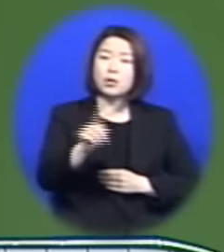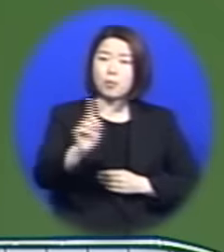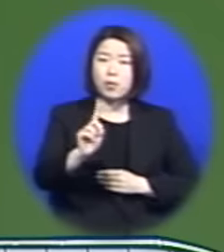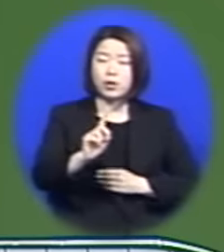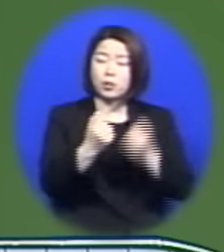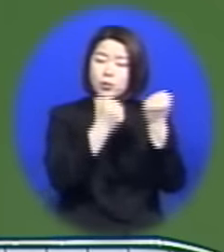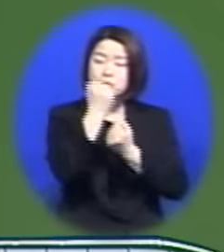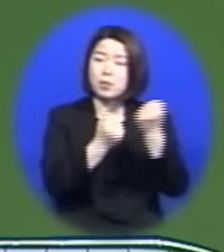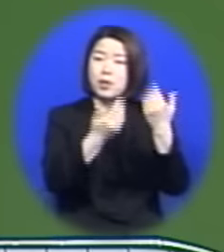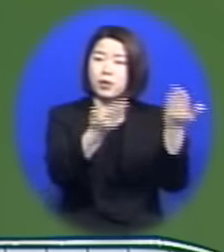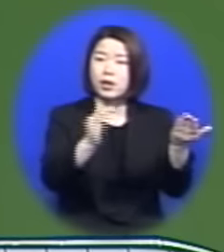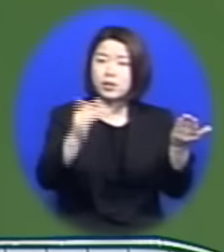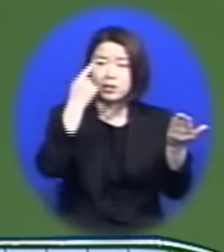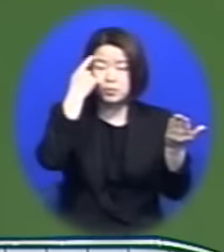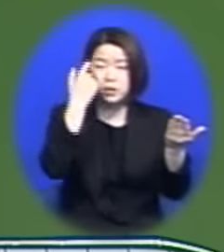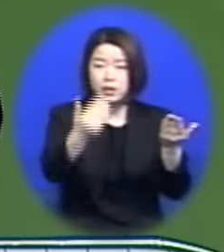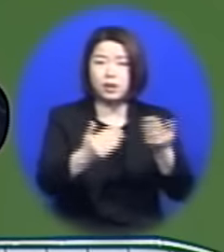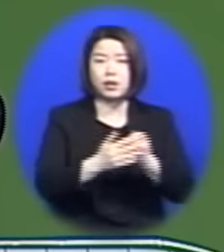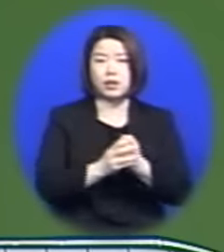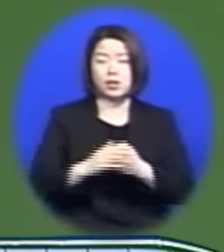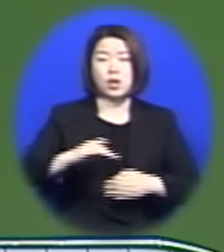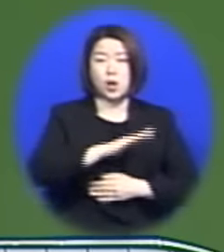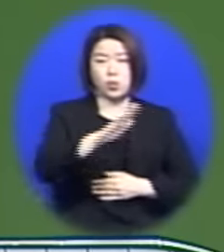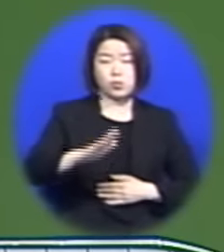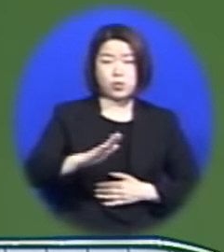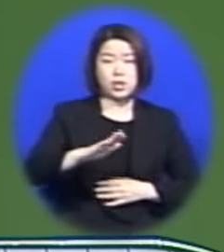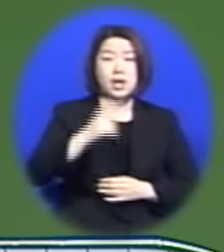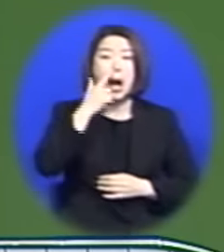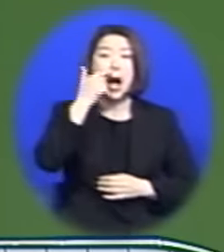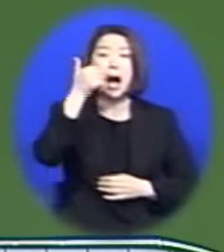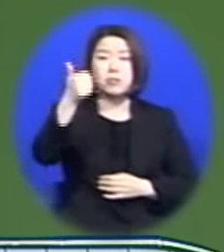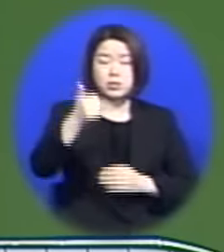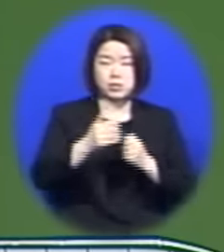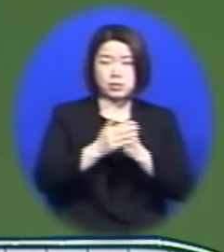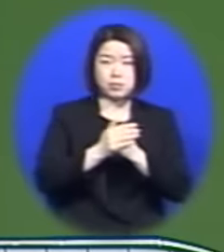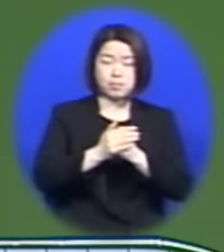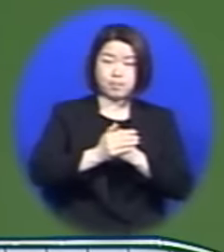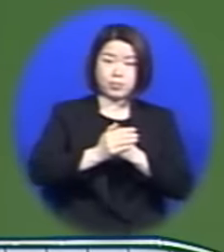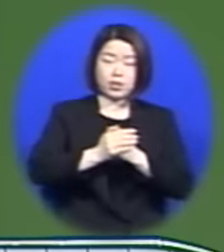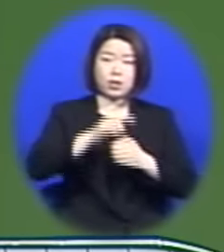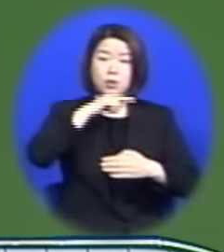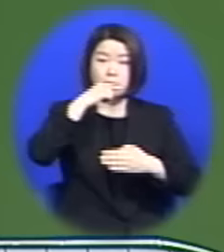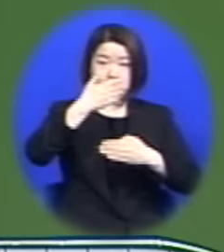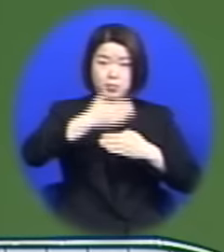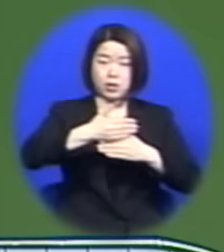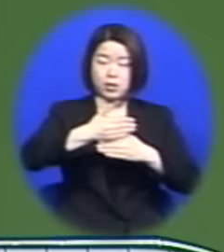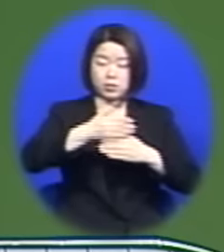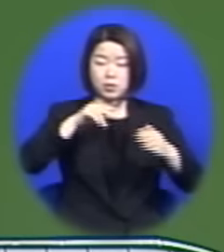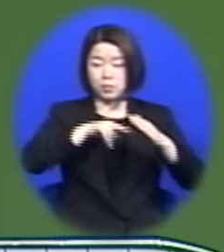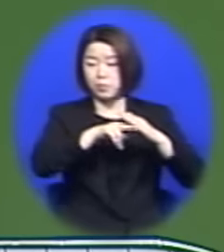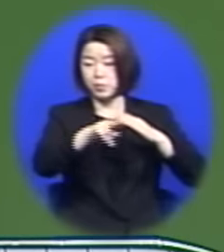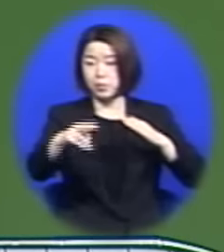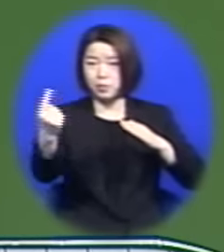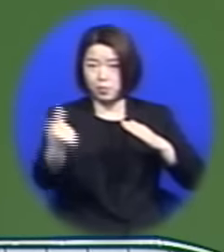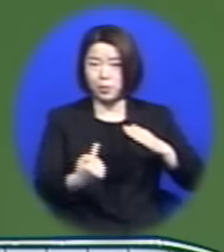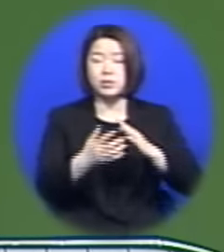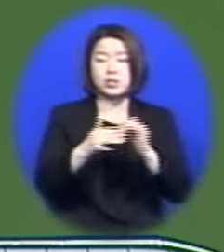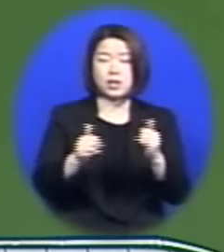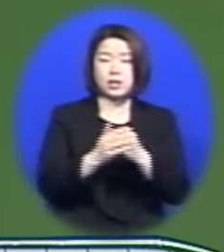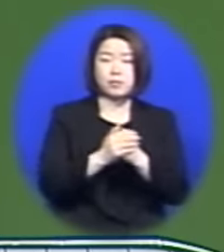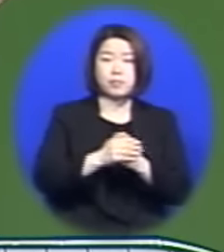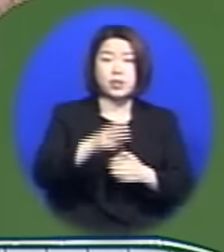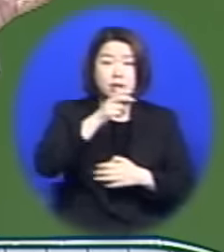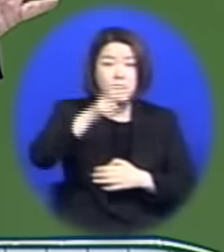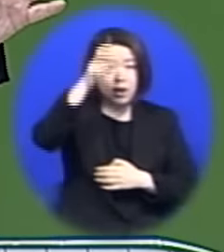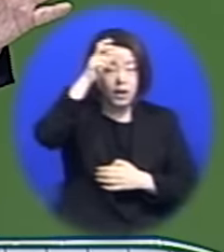설명해야 됩니까 저희 부친은 이북에서 피난 내려오신 분입니다 평양에서